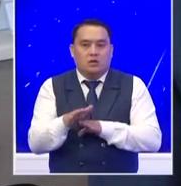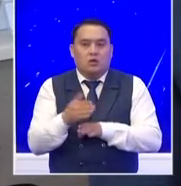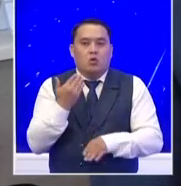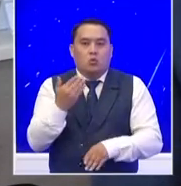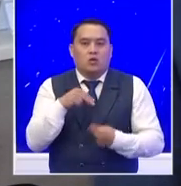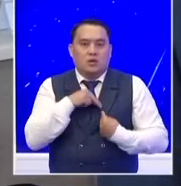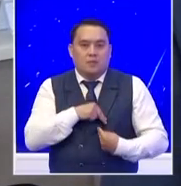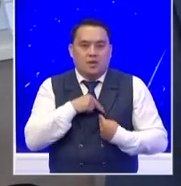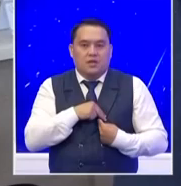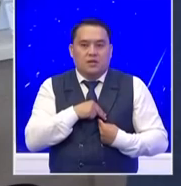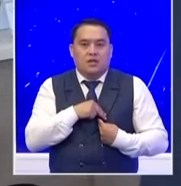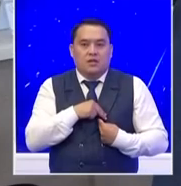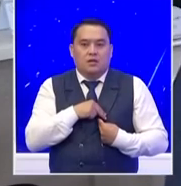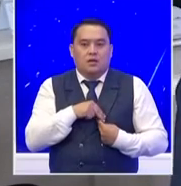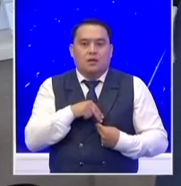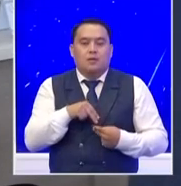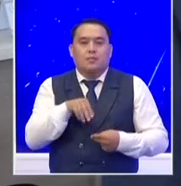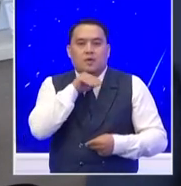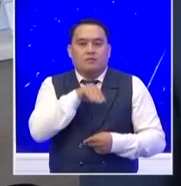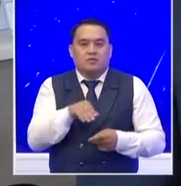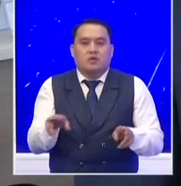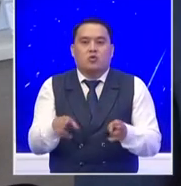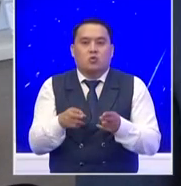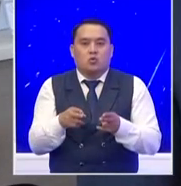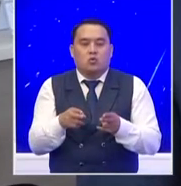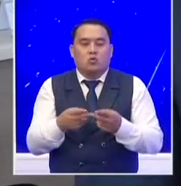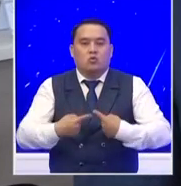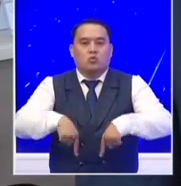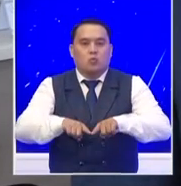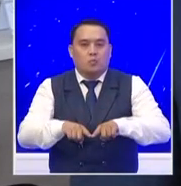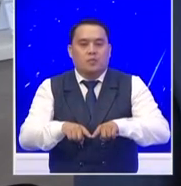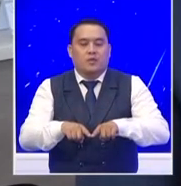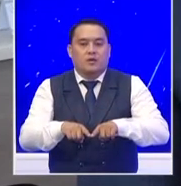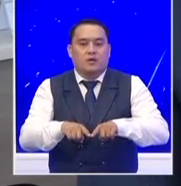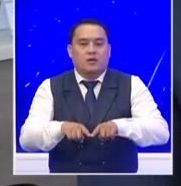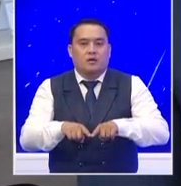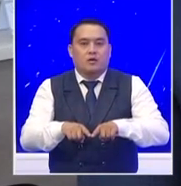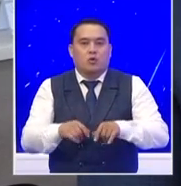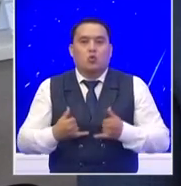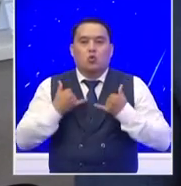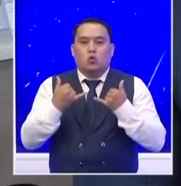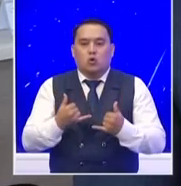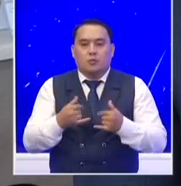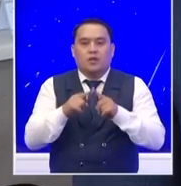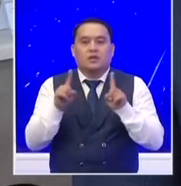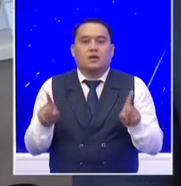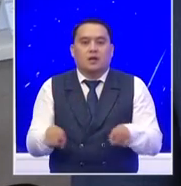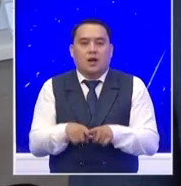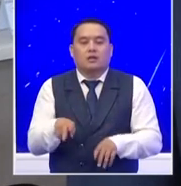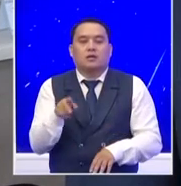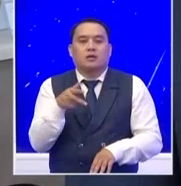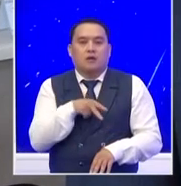олардың еңбектері еленіп, кәсіподақ атынан біршама жаңағы құрмет грамоталары,